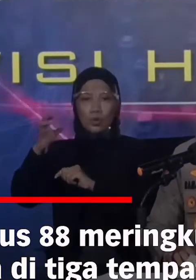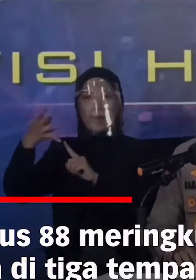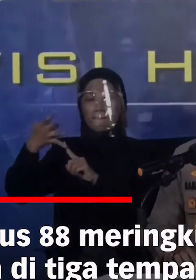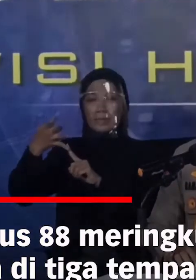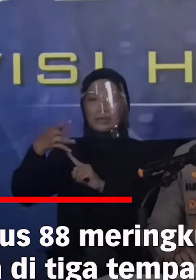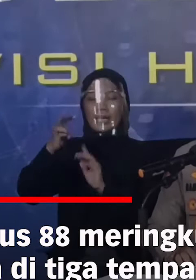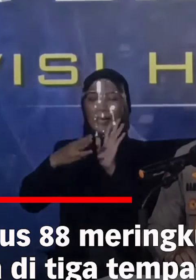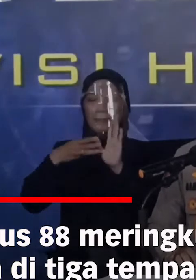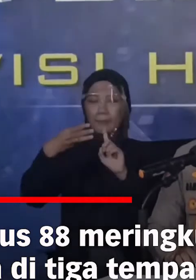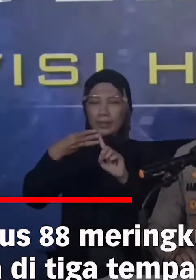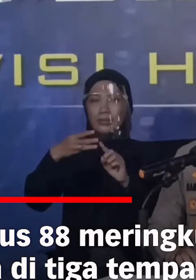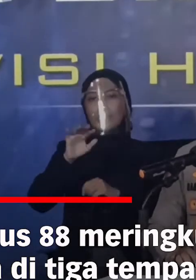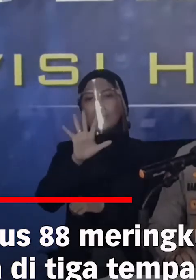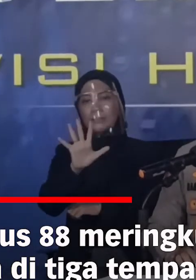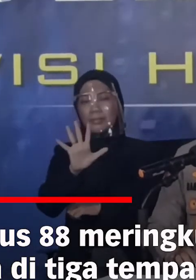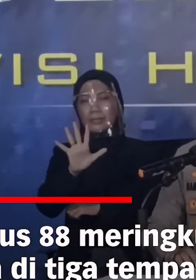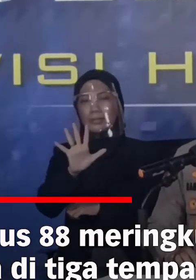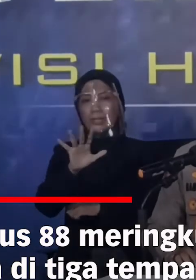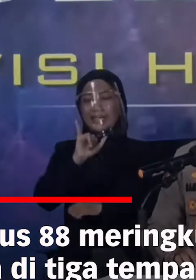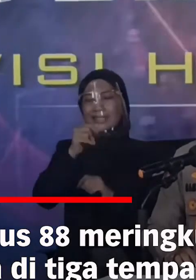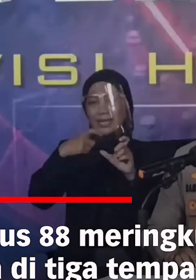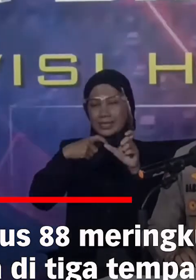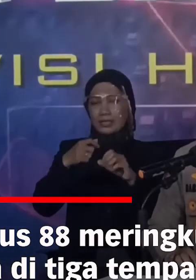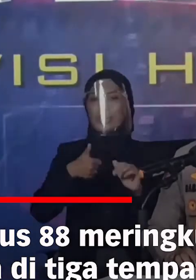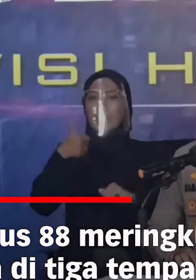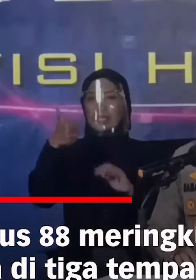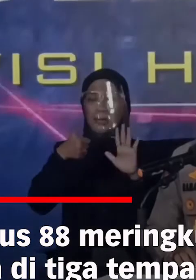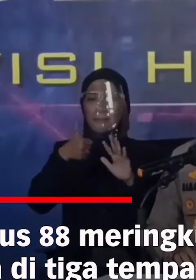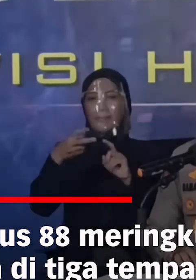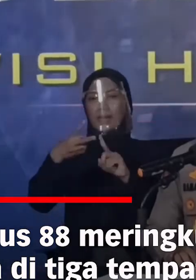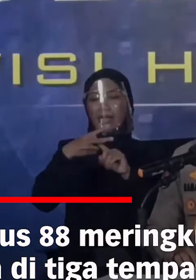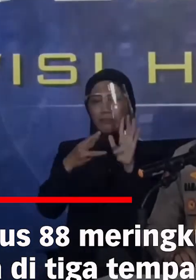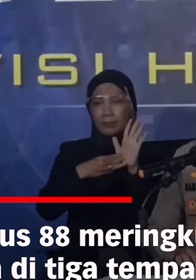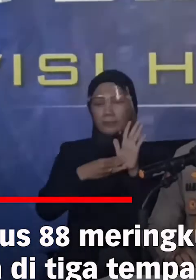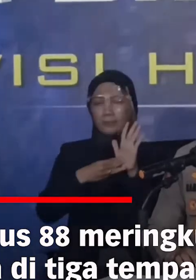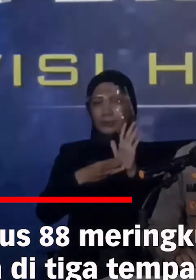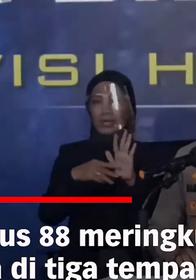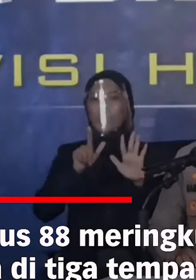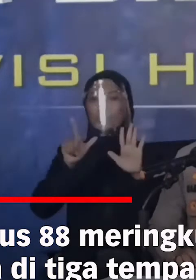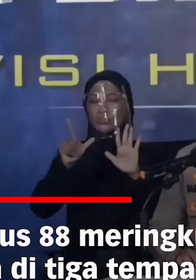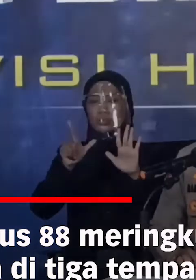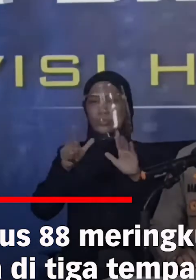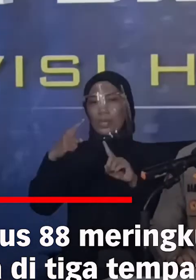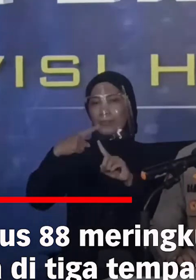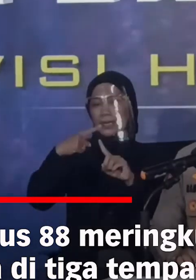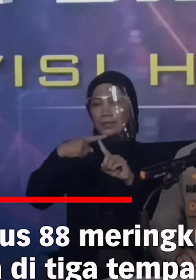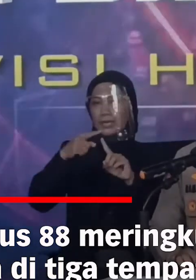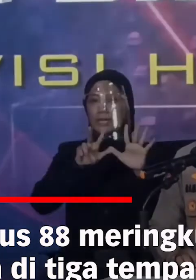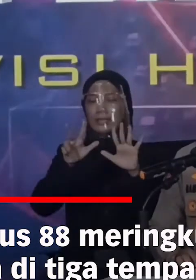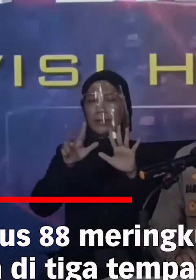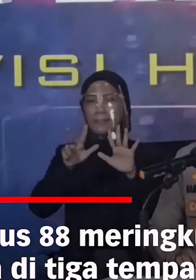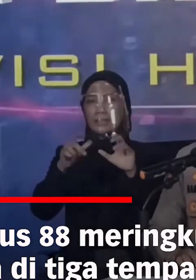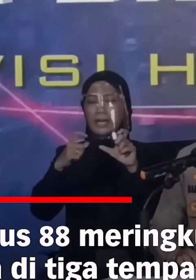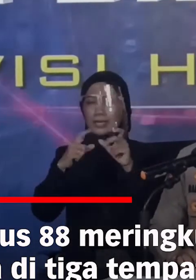4 MB, 5 IS, 6 FM, 7 TT,